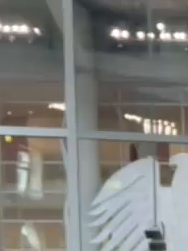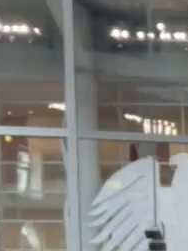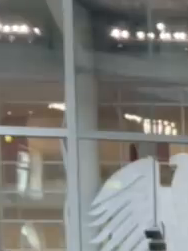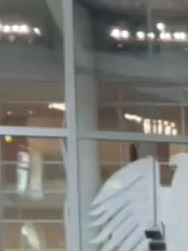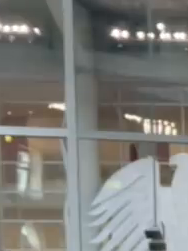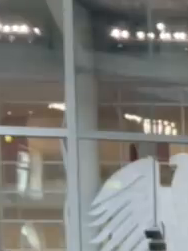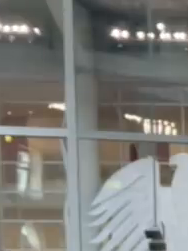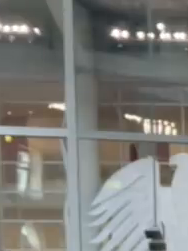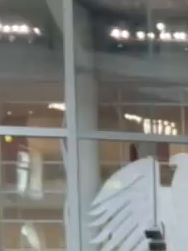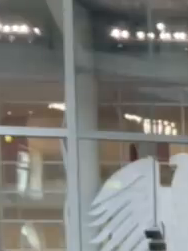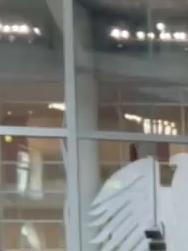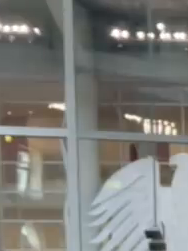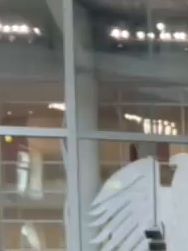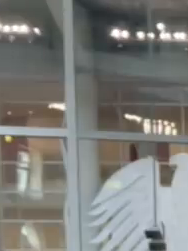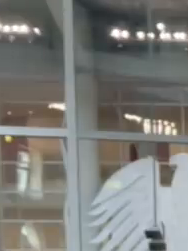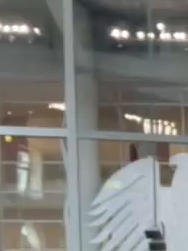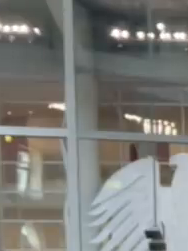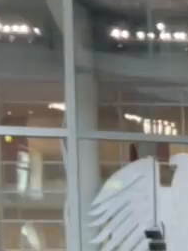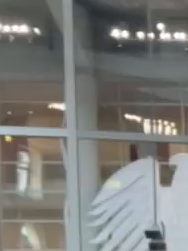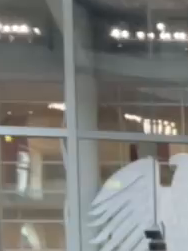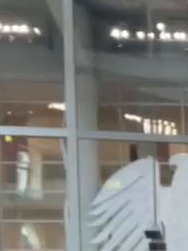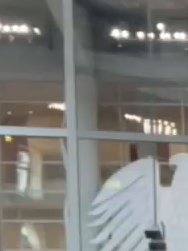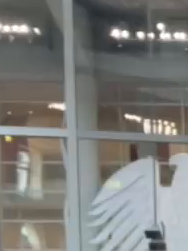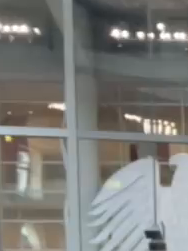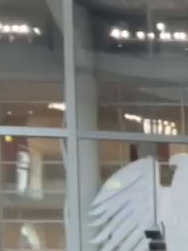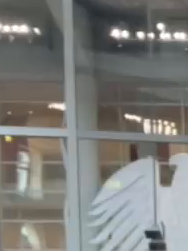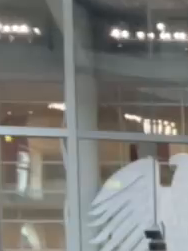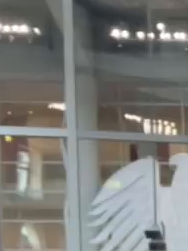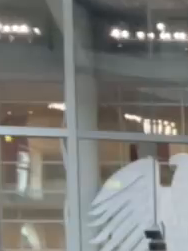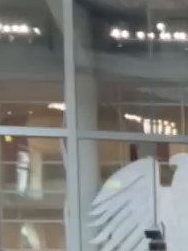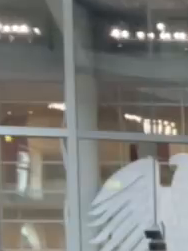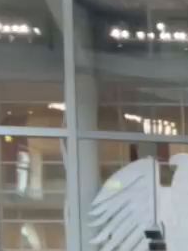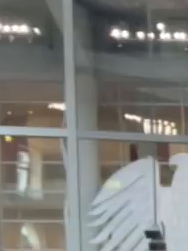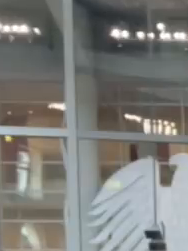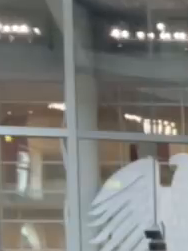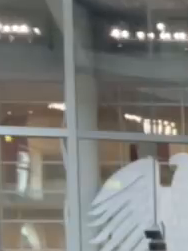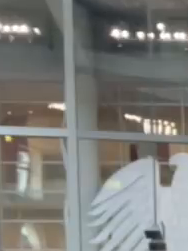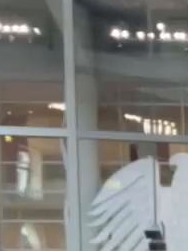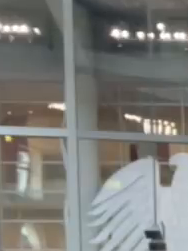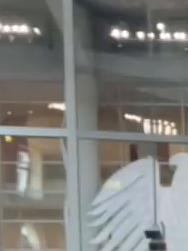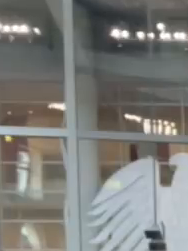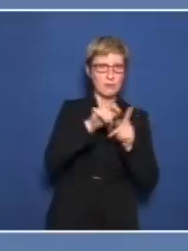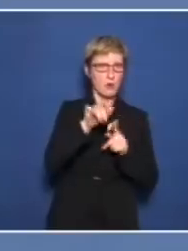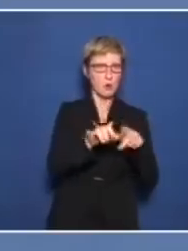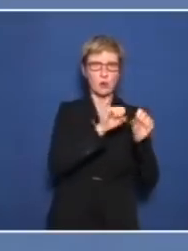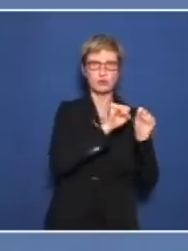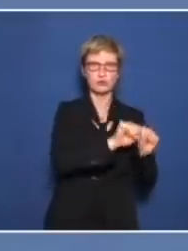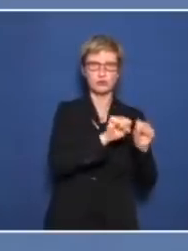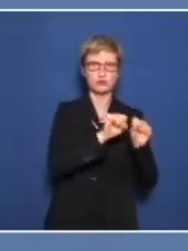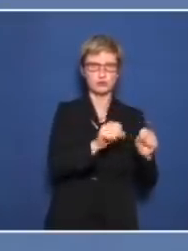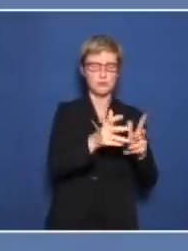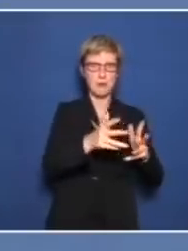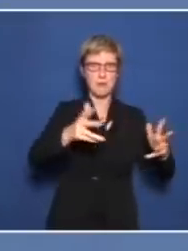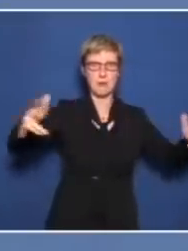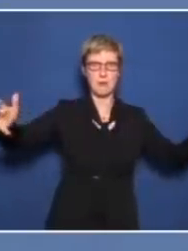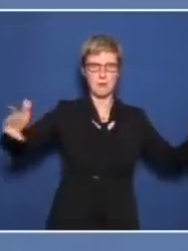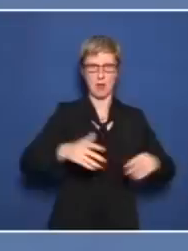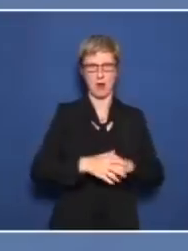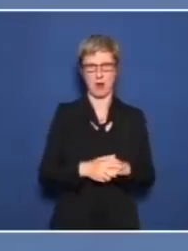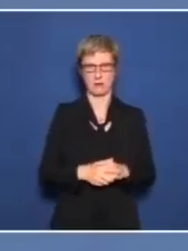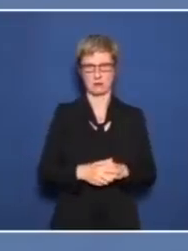Impfung fragwürdig sei. Bei uns wird man aber schon darauf vorbereitet. Schauen Sie sich das an. Die Sorge, die wir